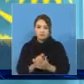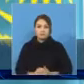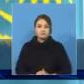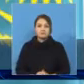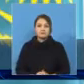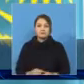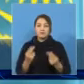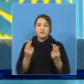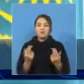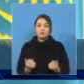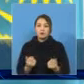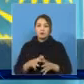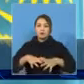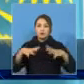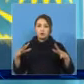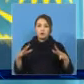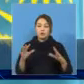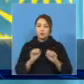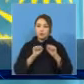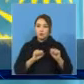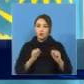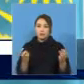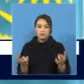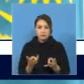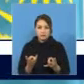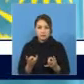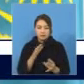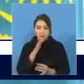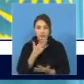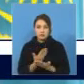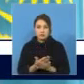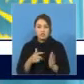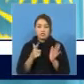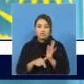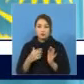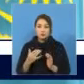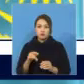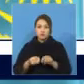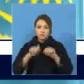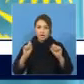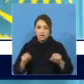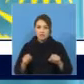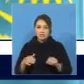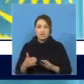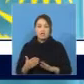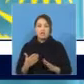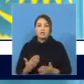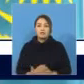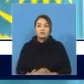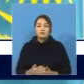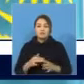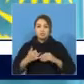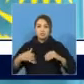енді үлкен бір қорғауды қажет ететін кезінде сонау 70-ші жылдары ашылған теңдесі жоқ